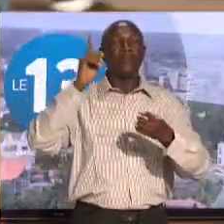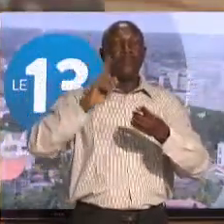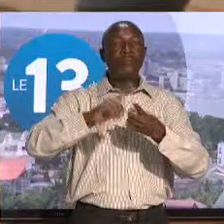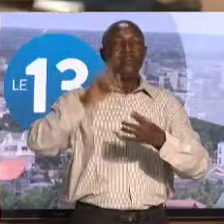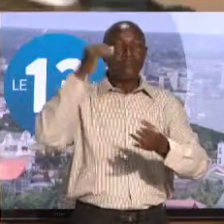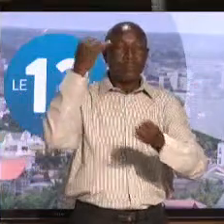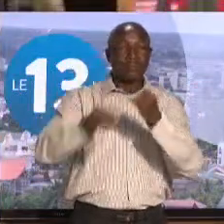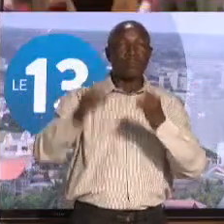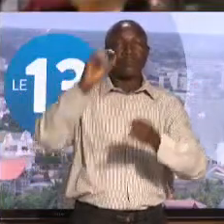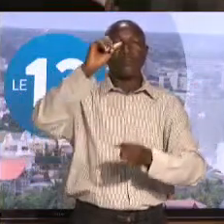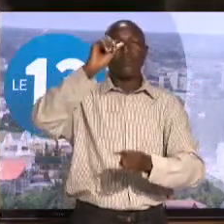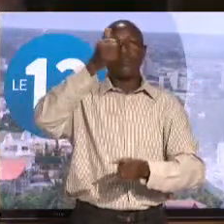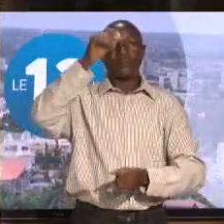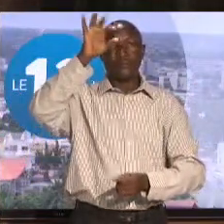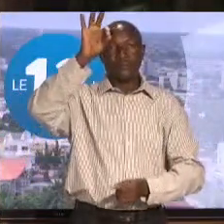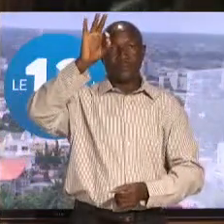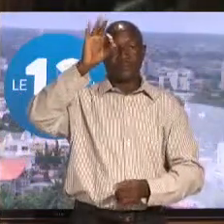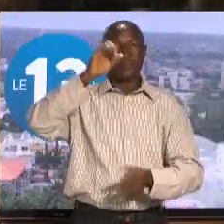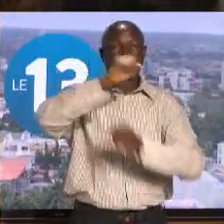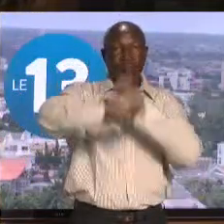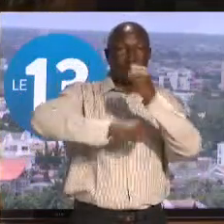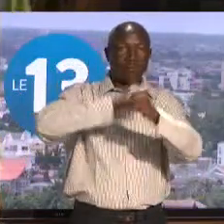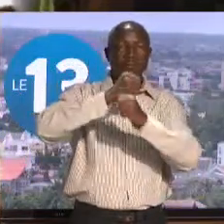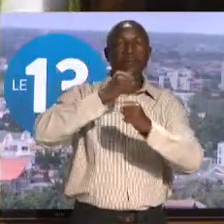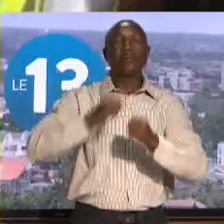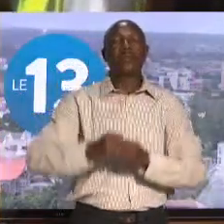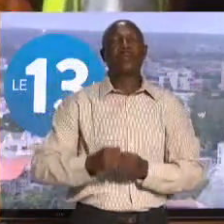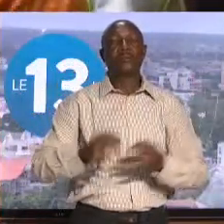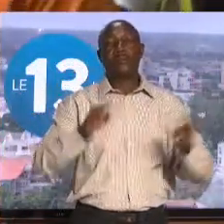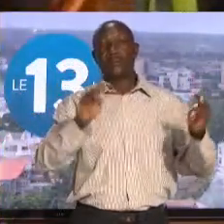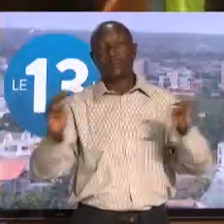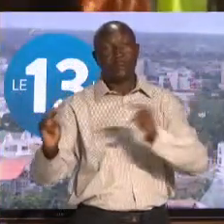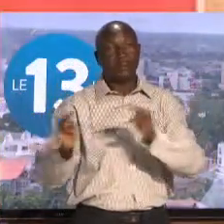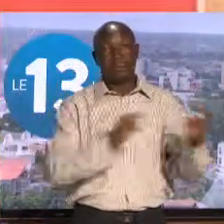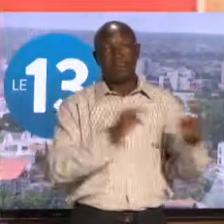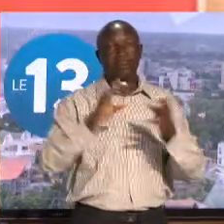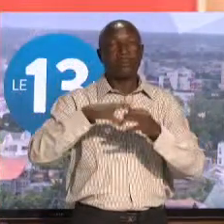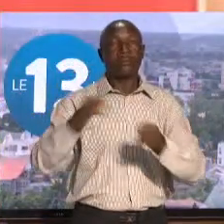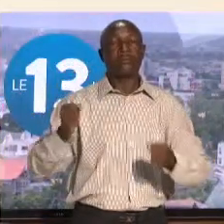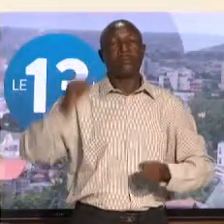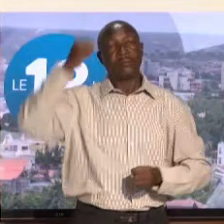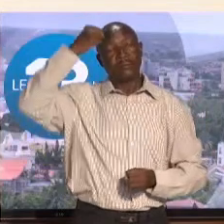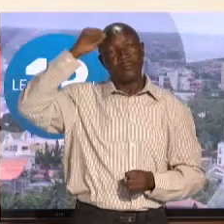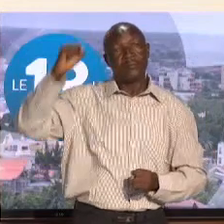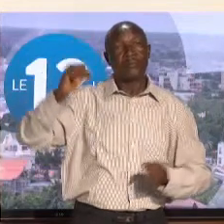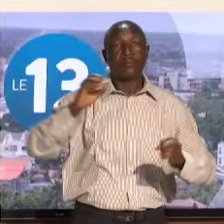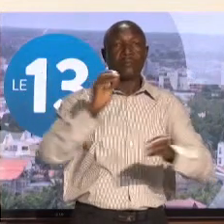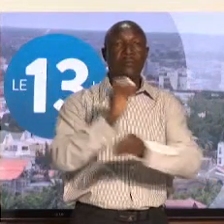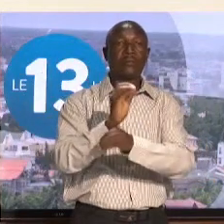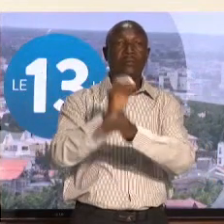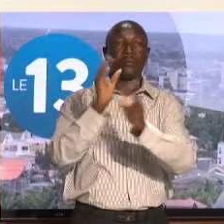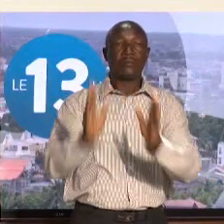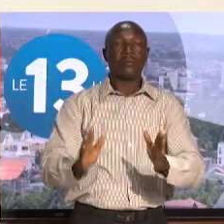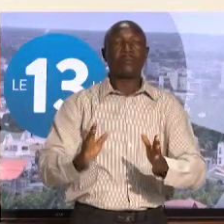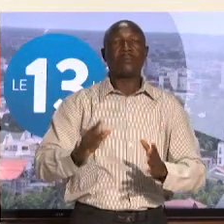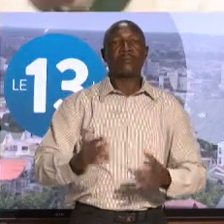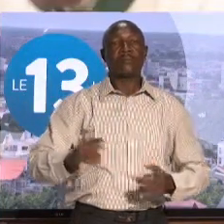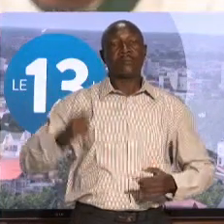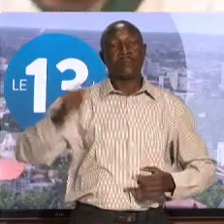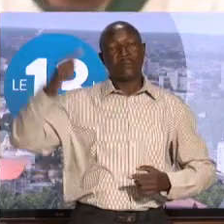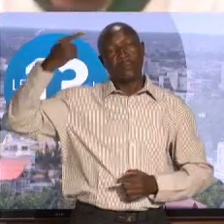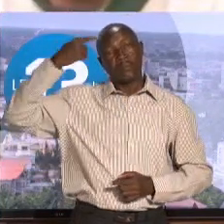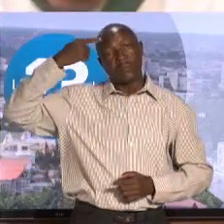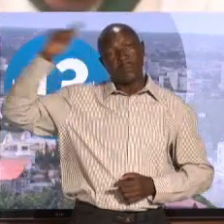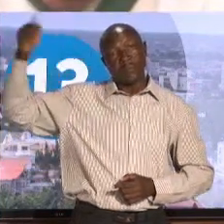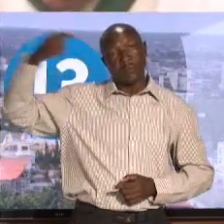siècle. Tout commence par la répression d'un mouvement revendicatif des syndicats ouvriers, une grève suivie par des